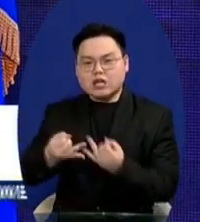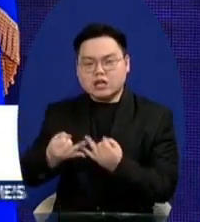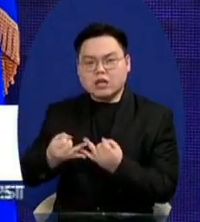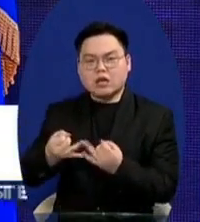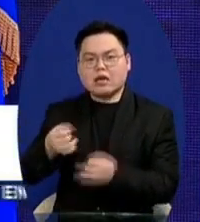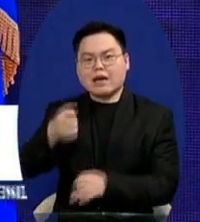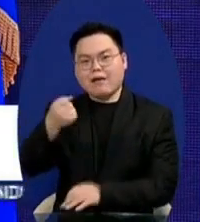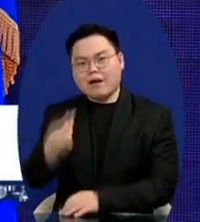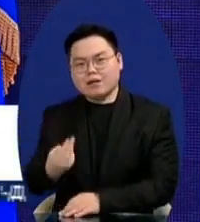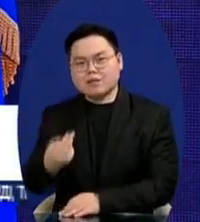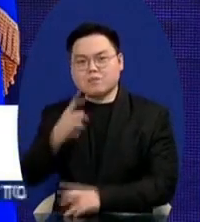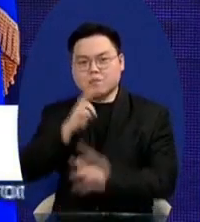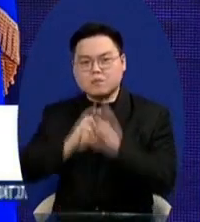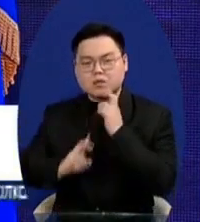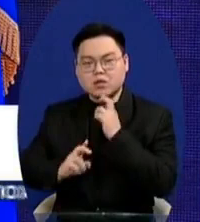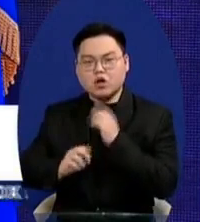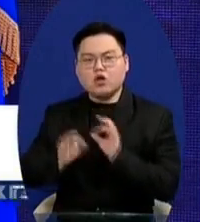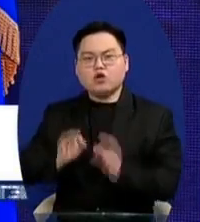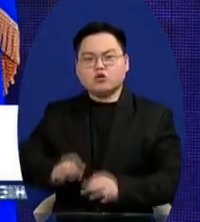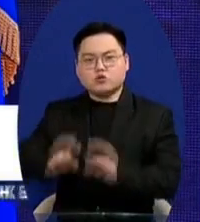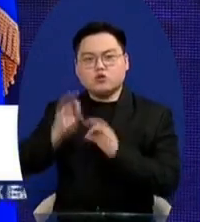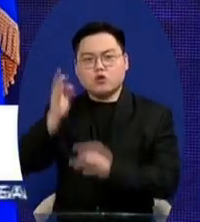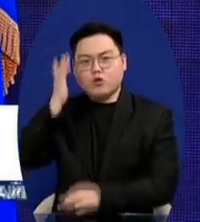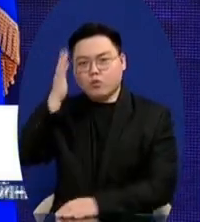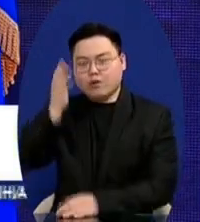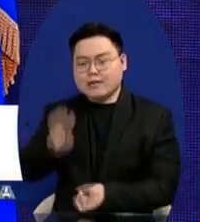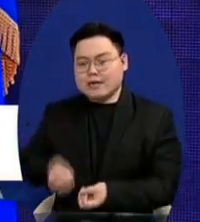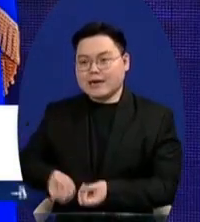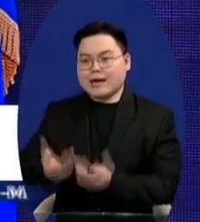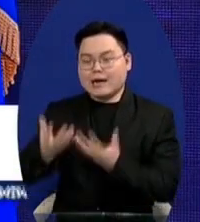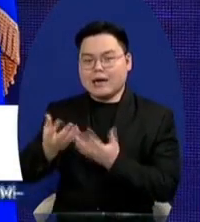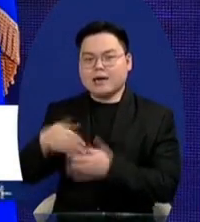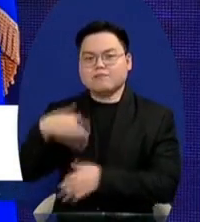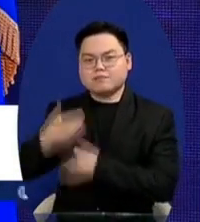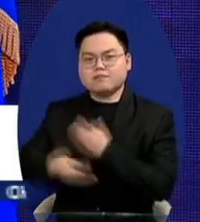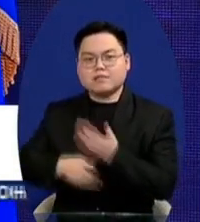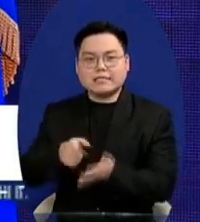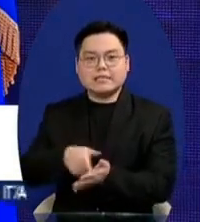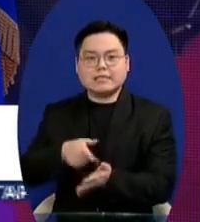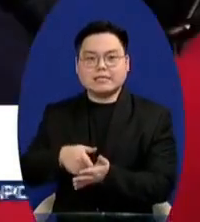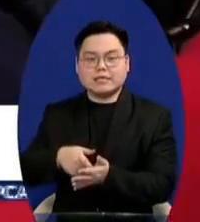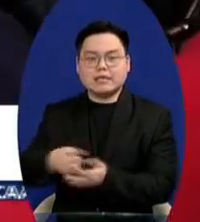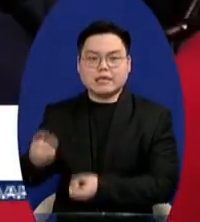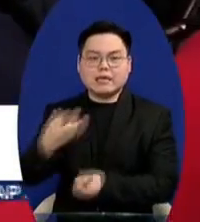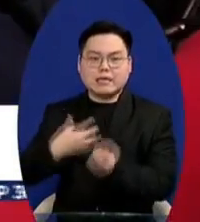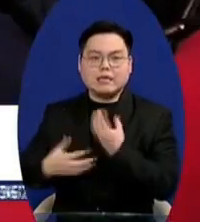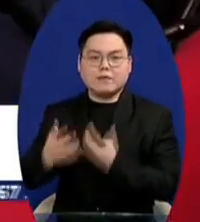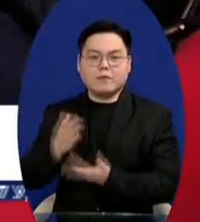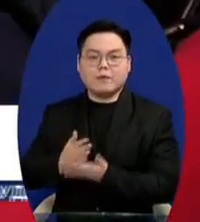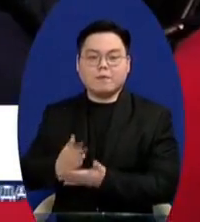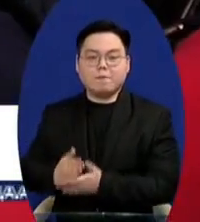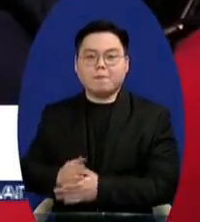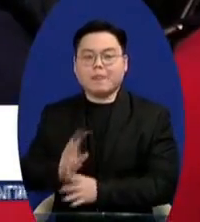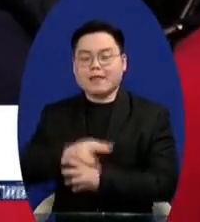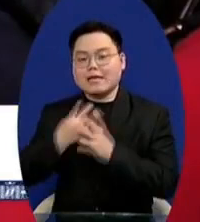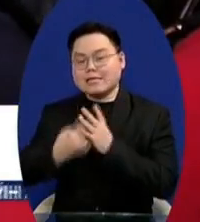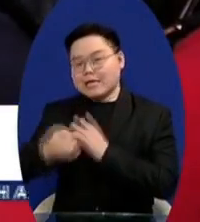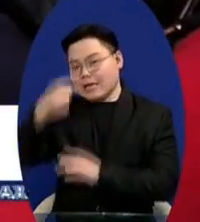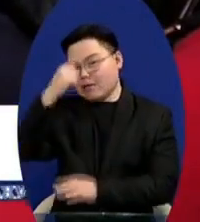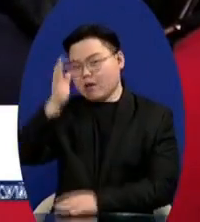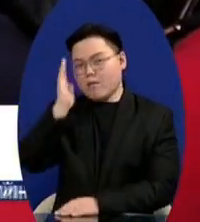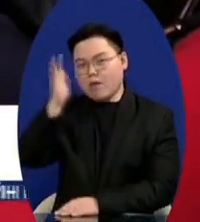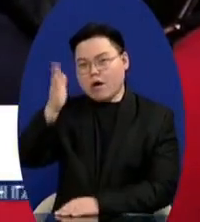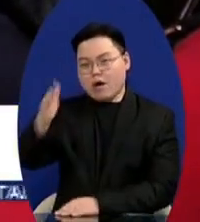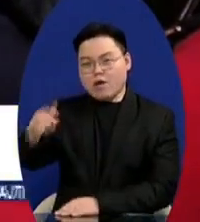рүү анхаарлаа хандуулж бодлогын хувьд зөв бодлого гаргаж явна гэдгээ л одоо илэрхийлчихэд тэгээд Нэгдсэн эмнэлгийн алсын дуудлагад